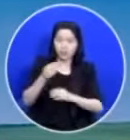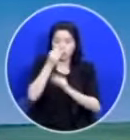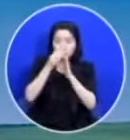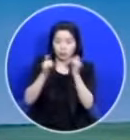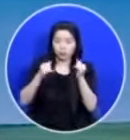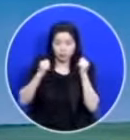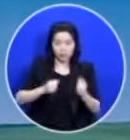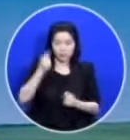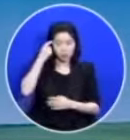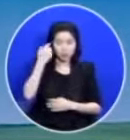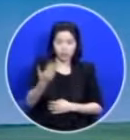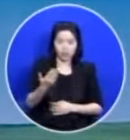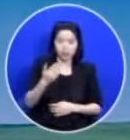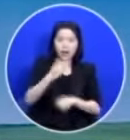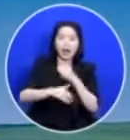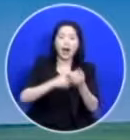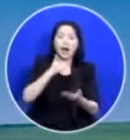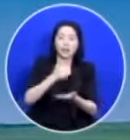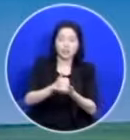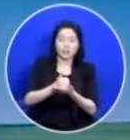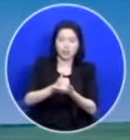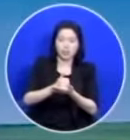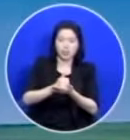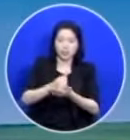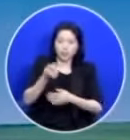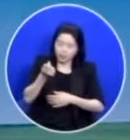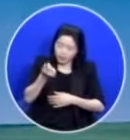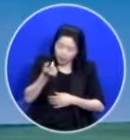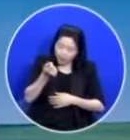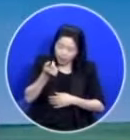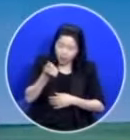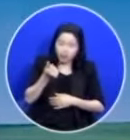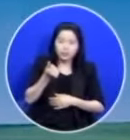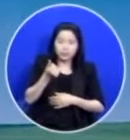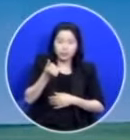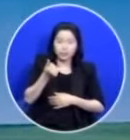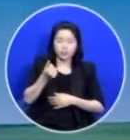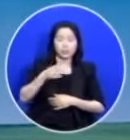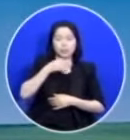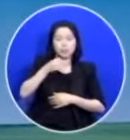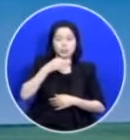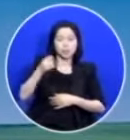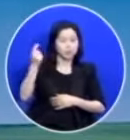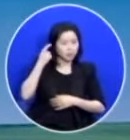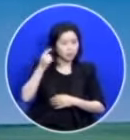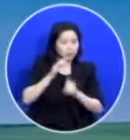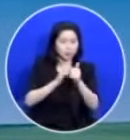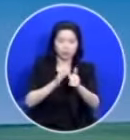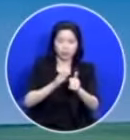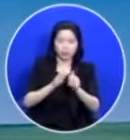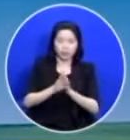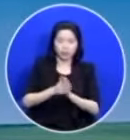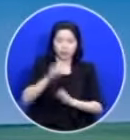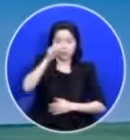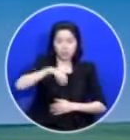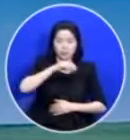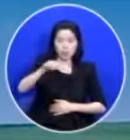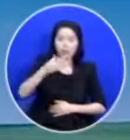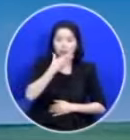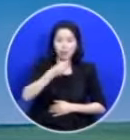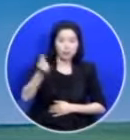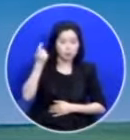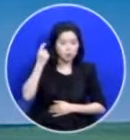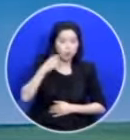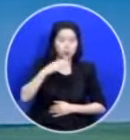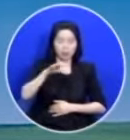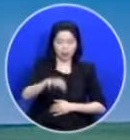계십니까 하나님의 세밀한 음성을 들으시기 바랍니다 십자가의 복음 앞에